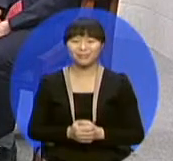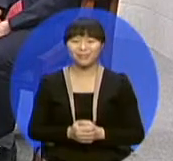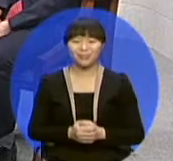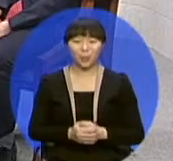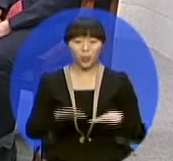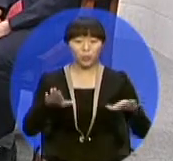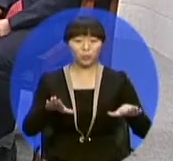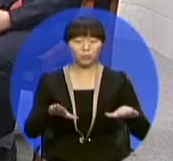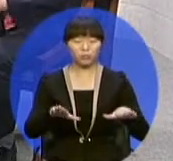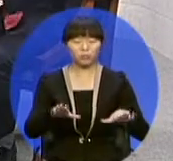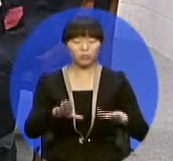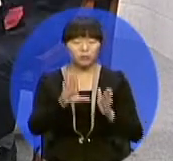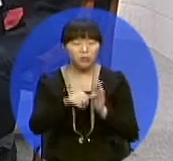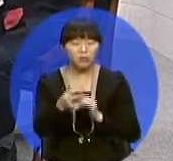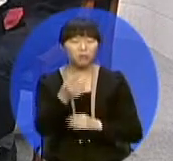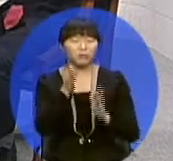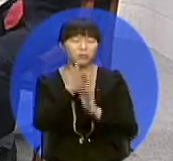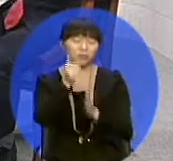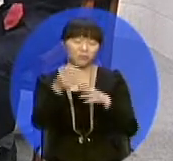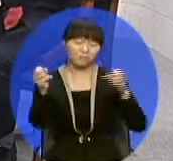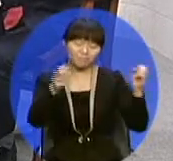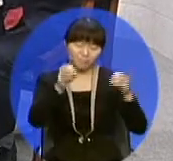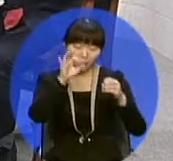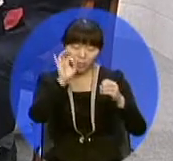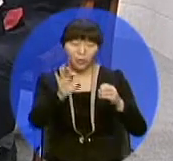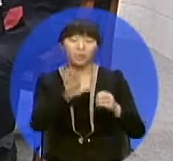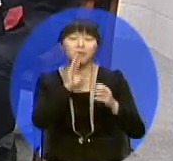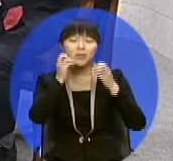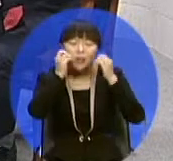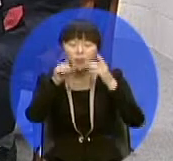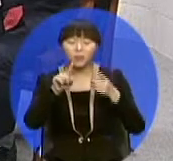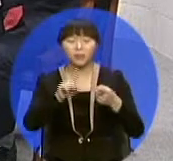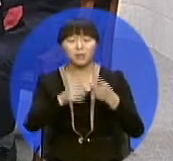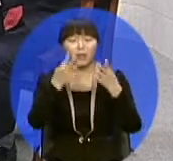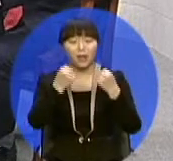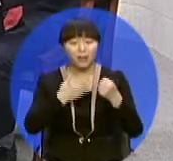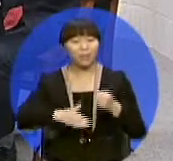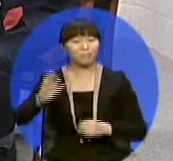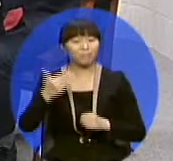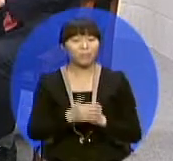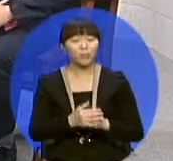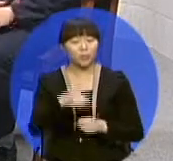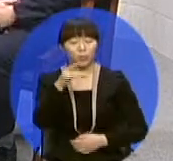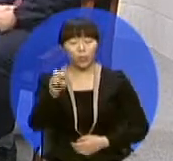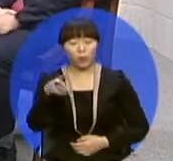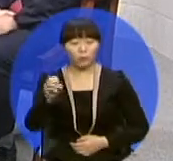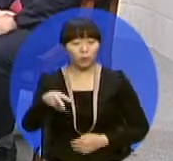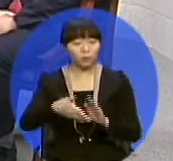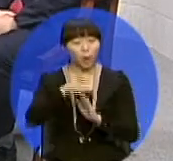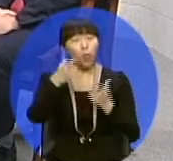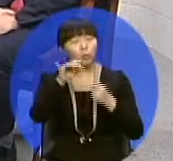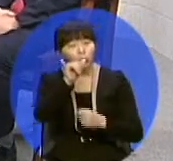이렇게 오늘 이 시간에 그 시장님과 말씀을 이렇게 나누면서 정말 새로운 것들을 많이 알게 되었어요. 광명시에 이런